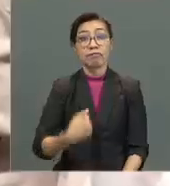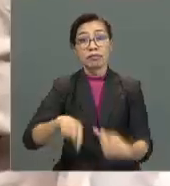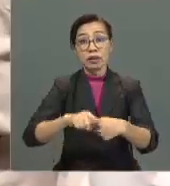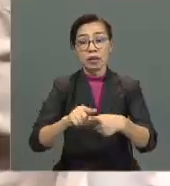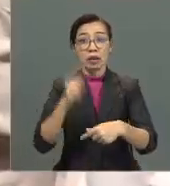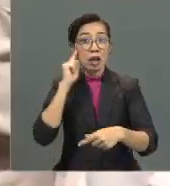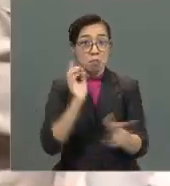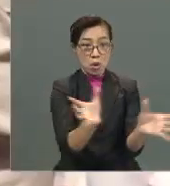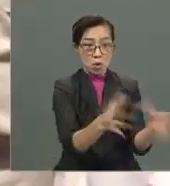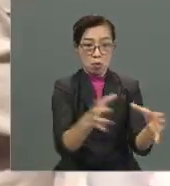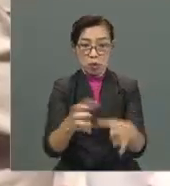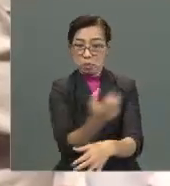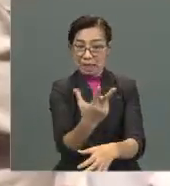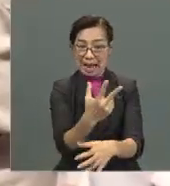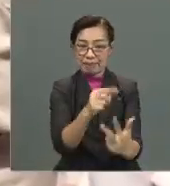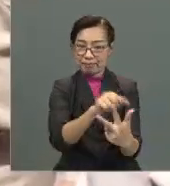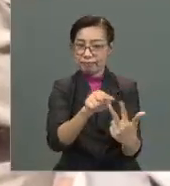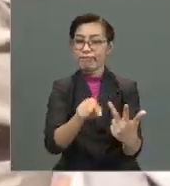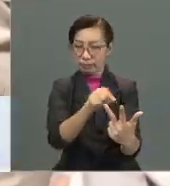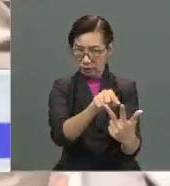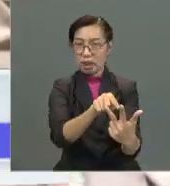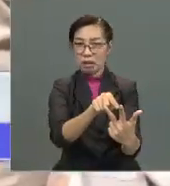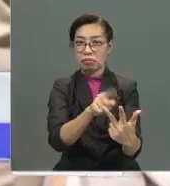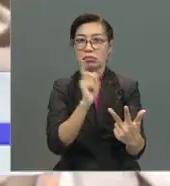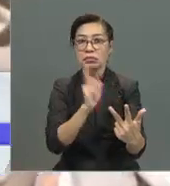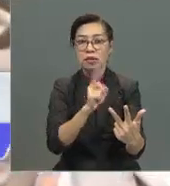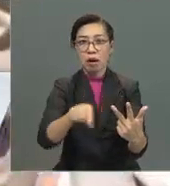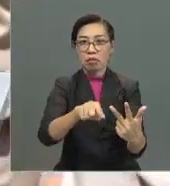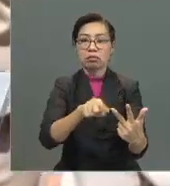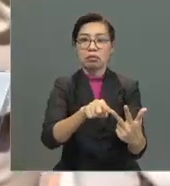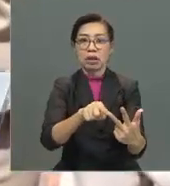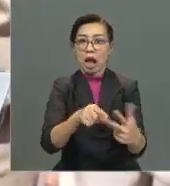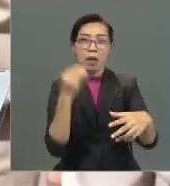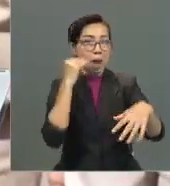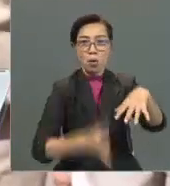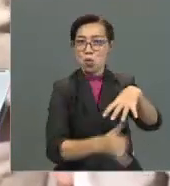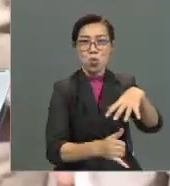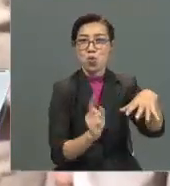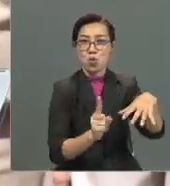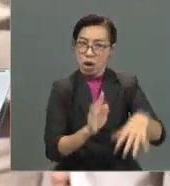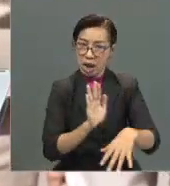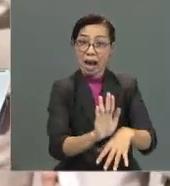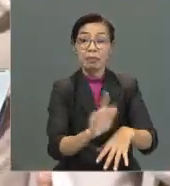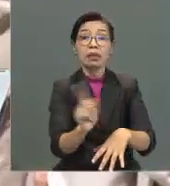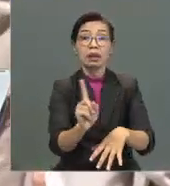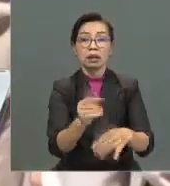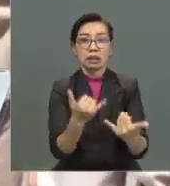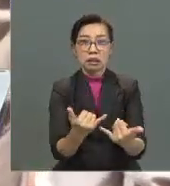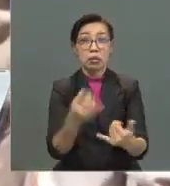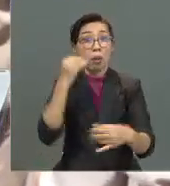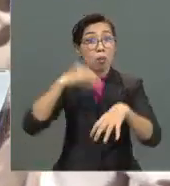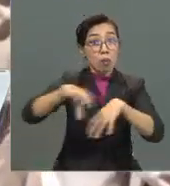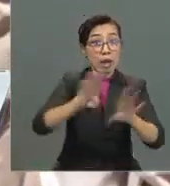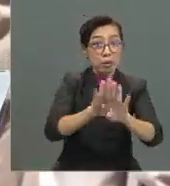คล3กลุ่มนะครับที่เราจำเป็นที่ต้องห้ามต่อนะฮะในหมู่บ้านซึ่งปิด